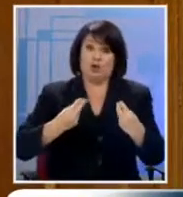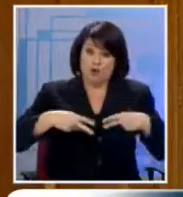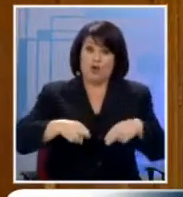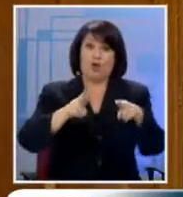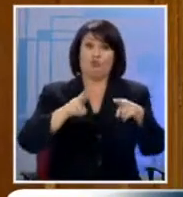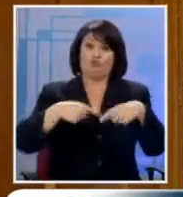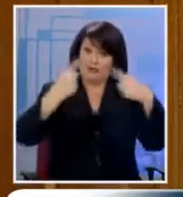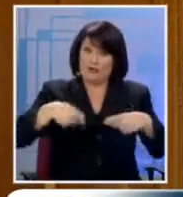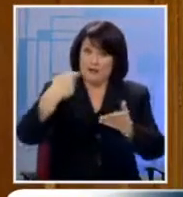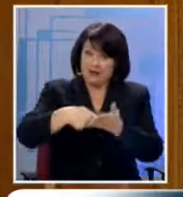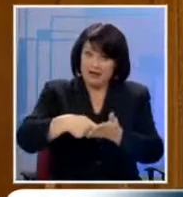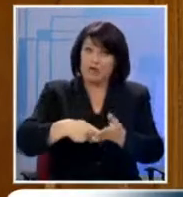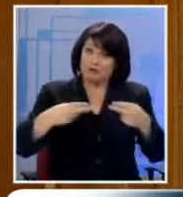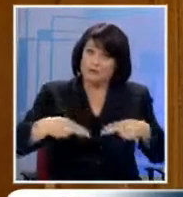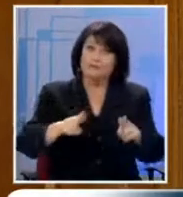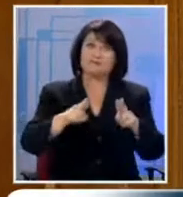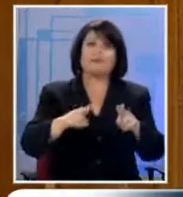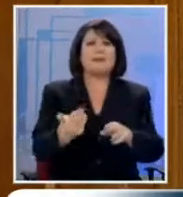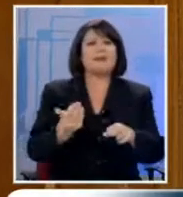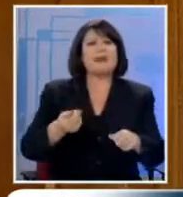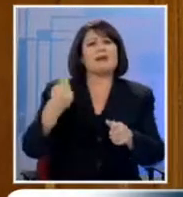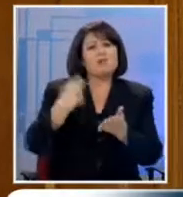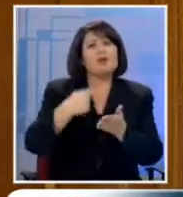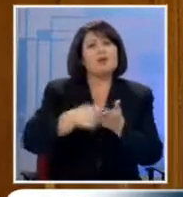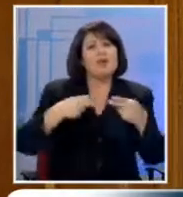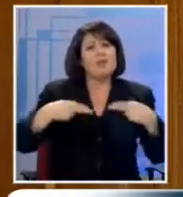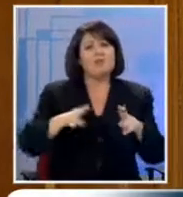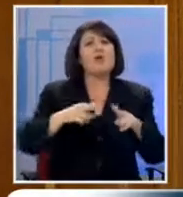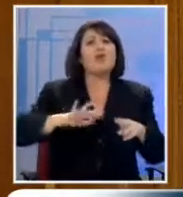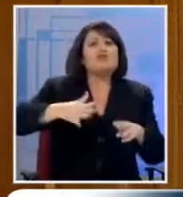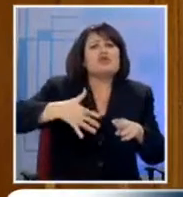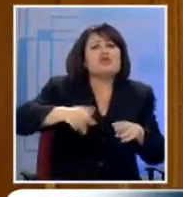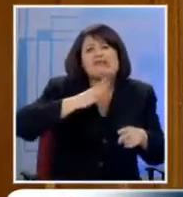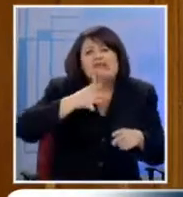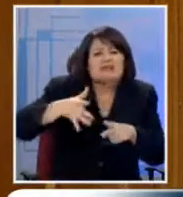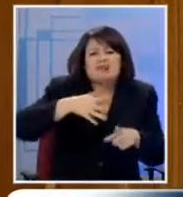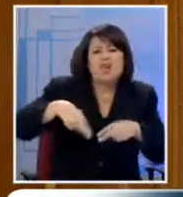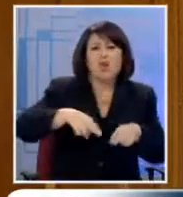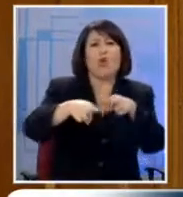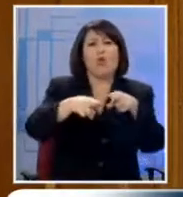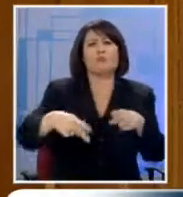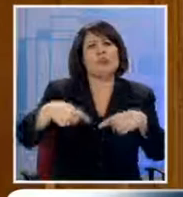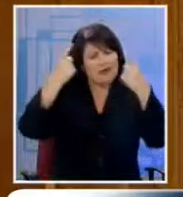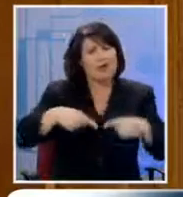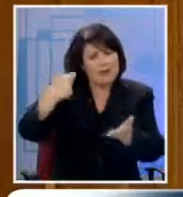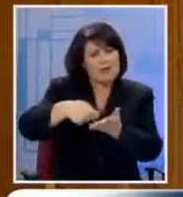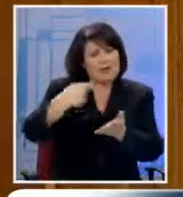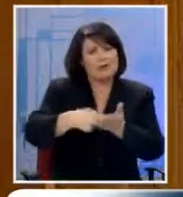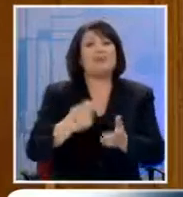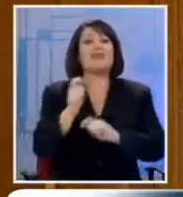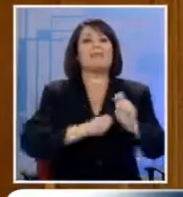όχι όπως σήμερα που πληρώνουν διόδια προκαταβολικά για δρόμους που ίσως ολοκληρωθούν, θα προωθήσουμε την